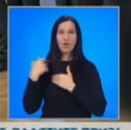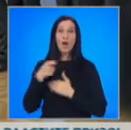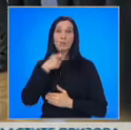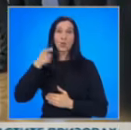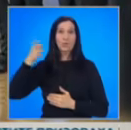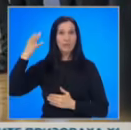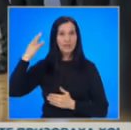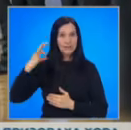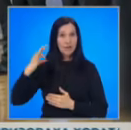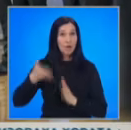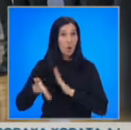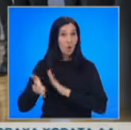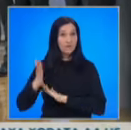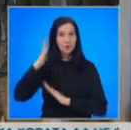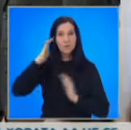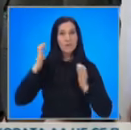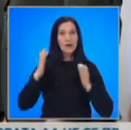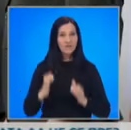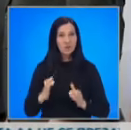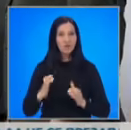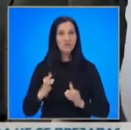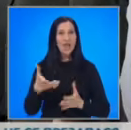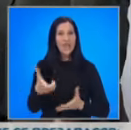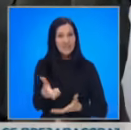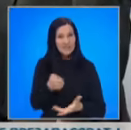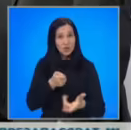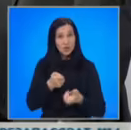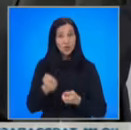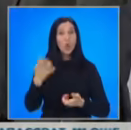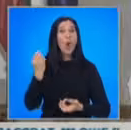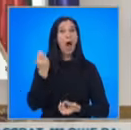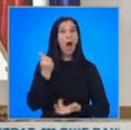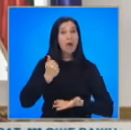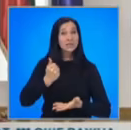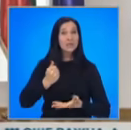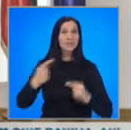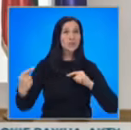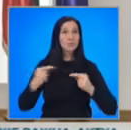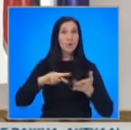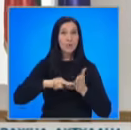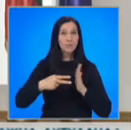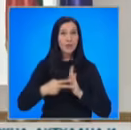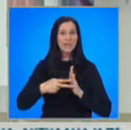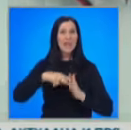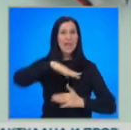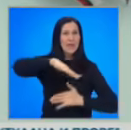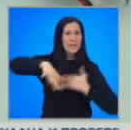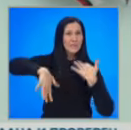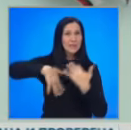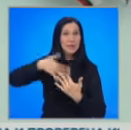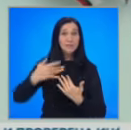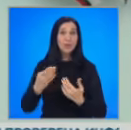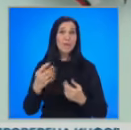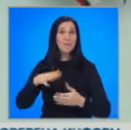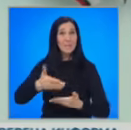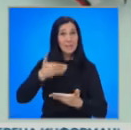думите на президента, отиващото си правителство е изцедило хазната със спорни проекти и безразборни предизборни харчове.